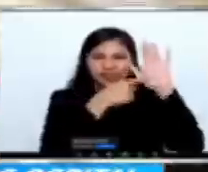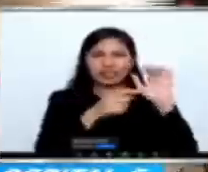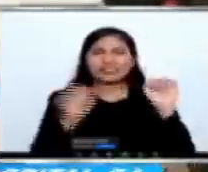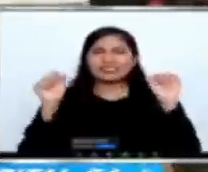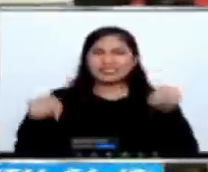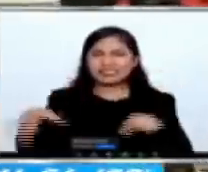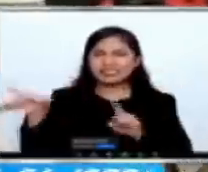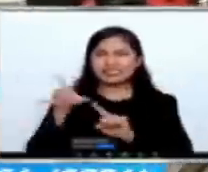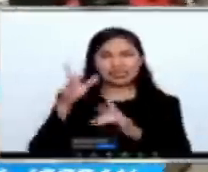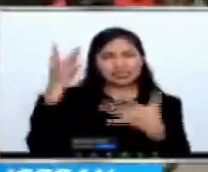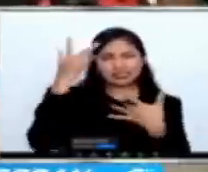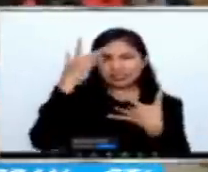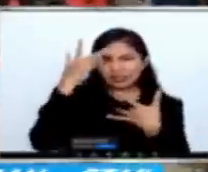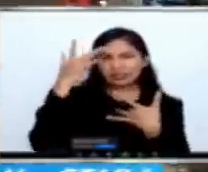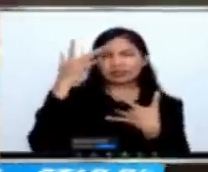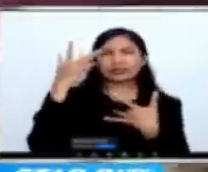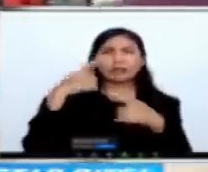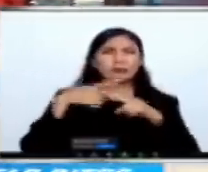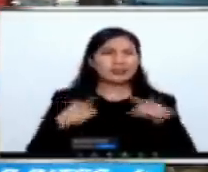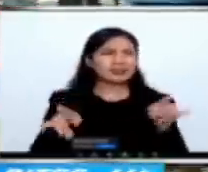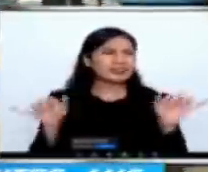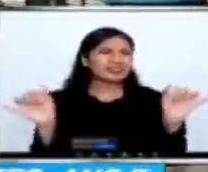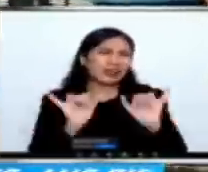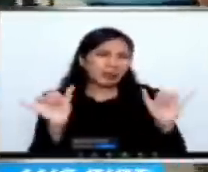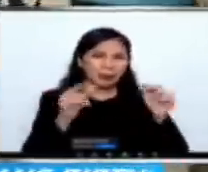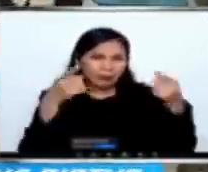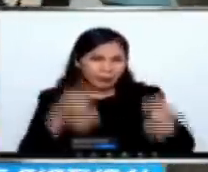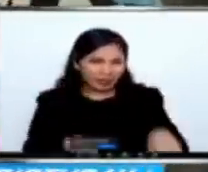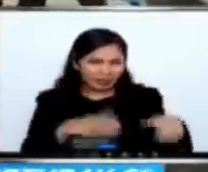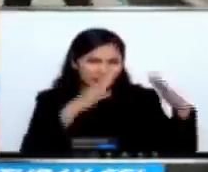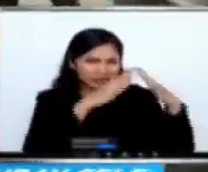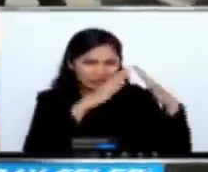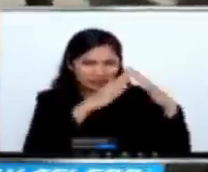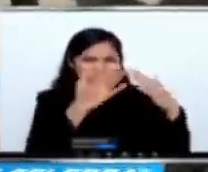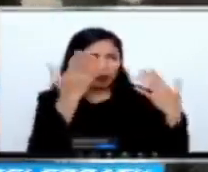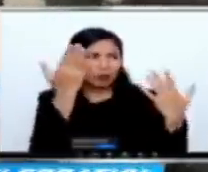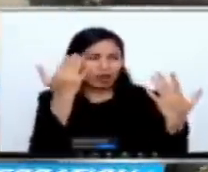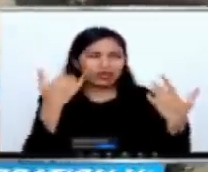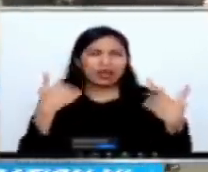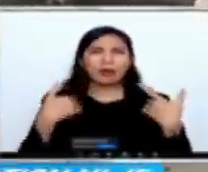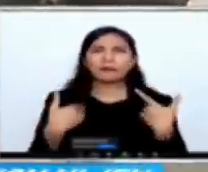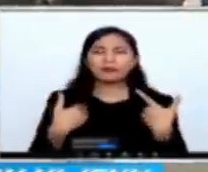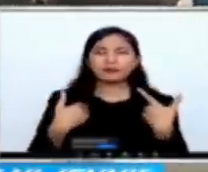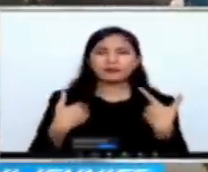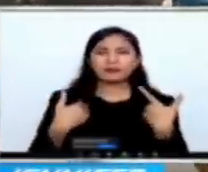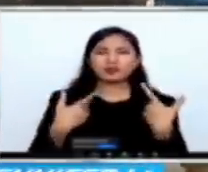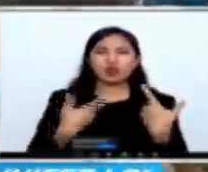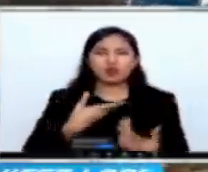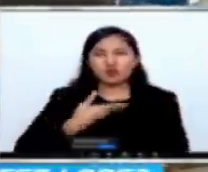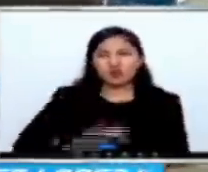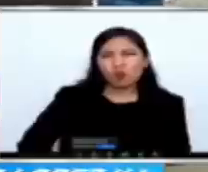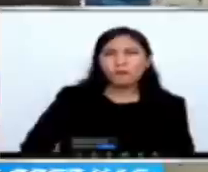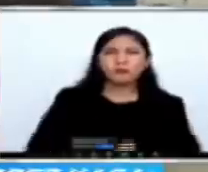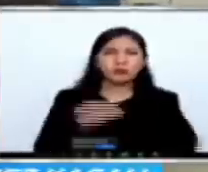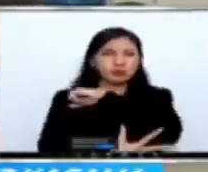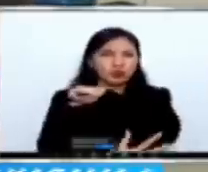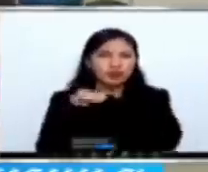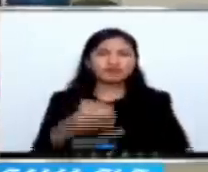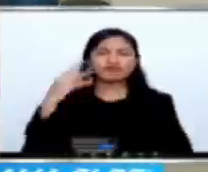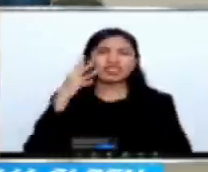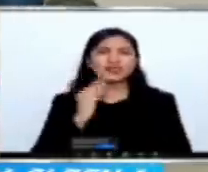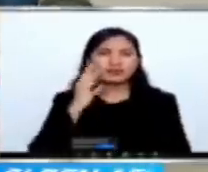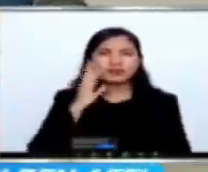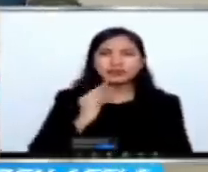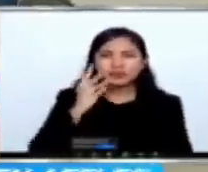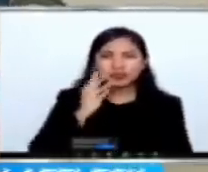ganun din naman daw kung nasa bahay lang, dahil sakit dala ng kagutuman naman ang maari nilang maranasan. Sabi ni Bayan